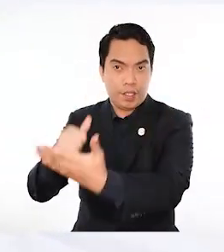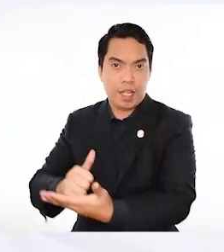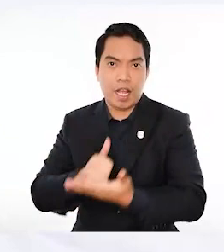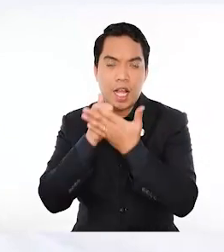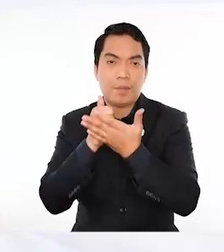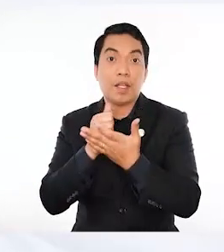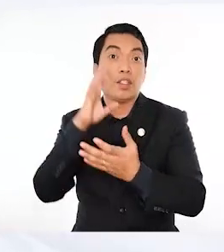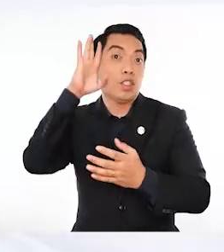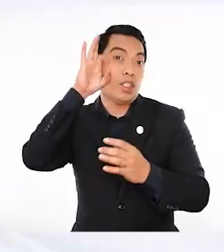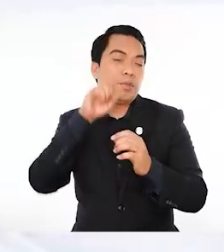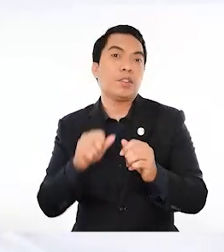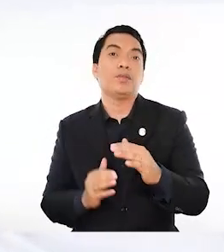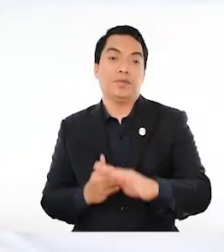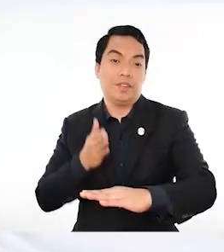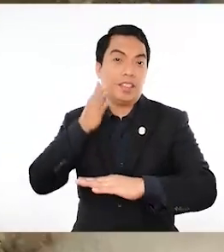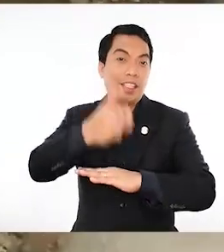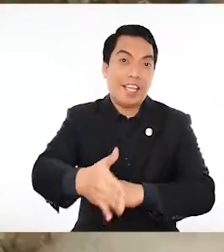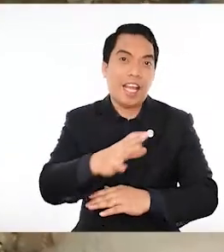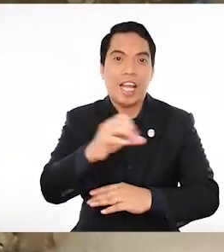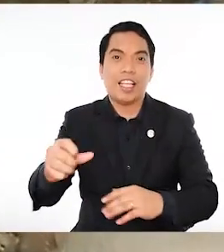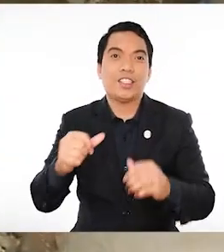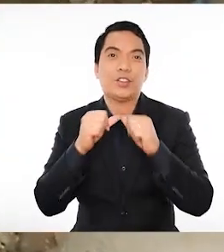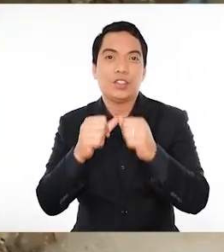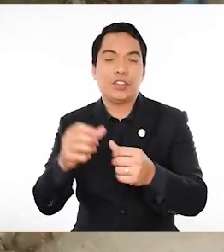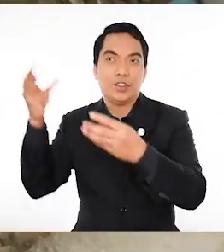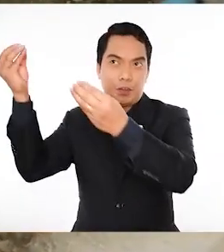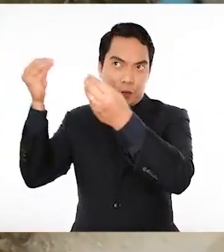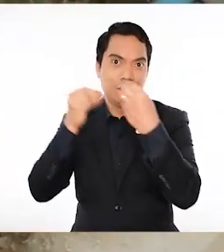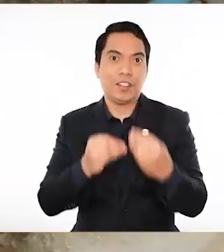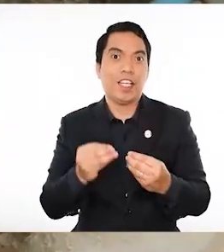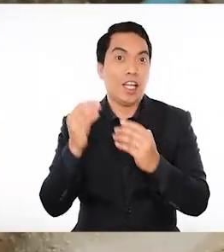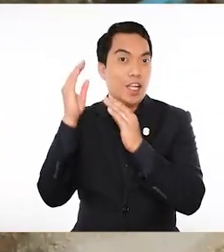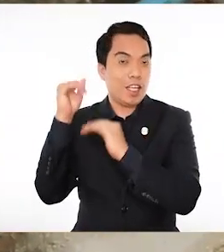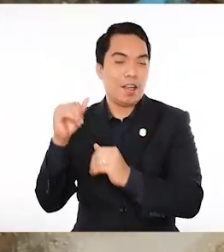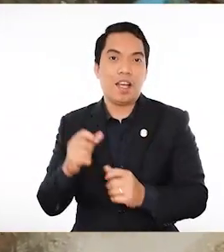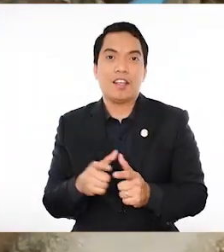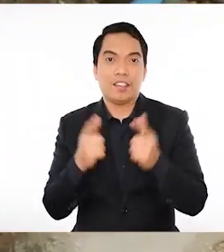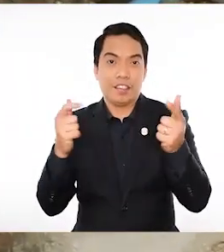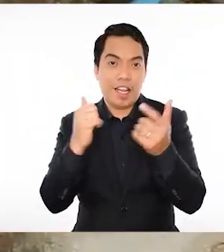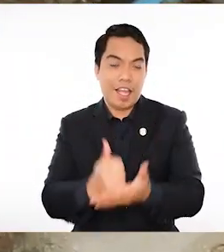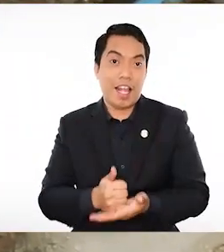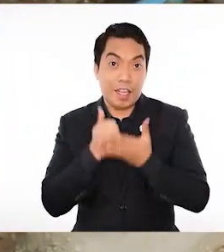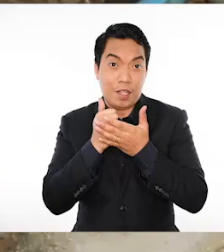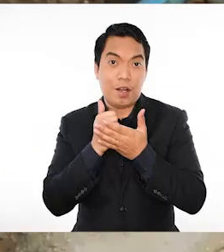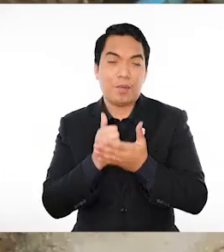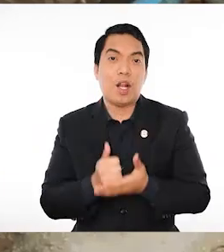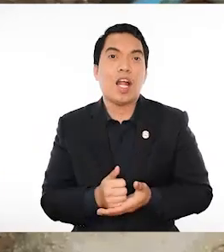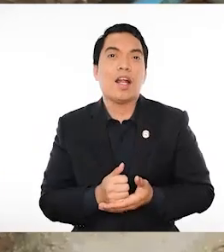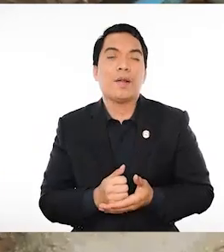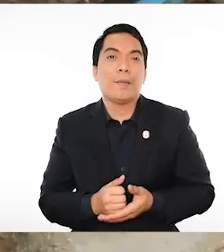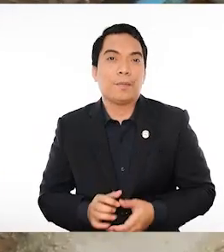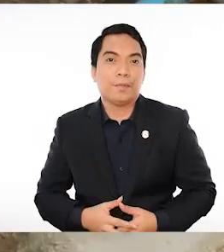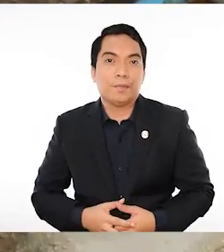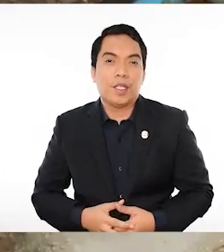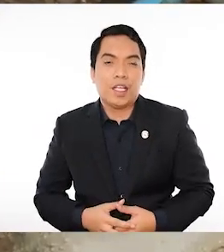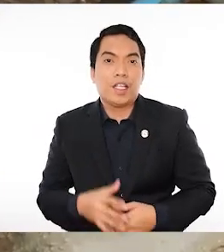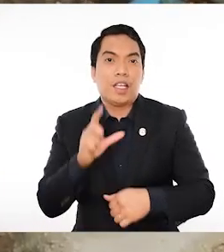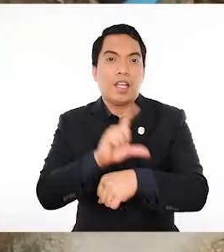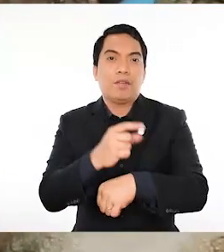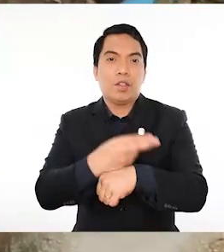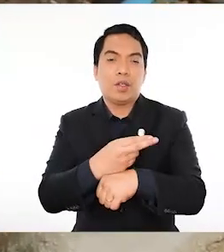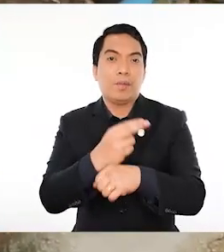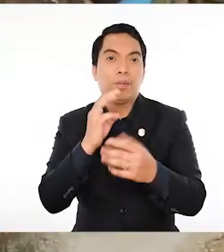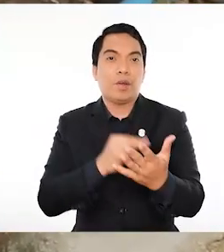kapatid at patuloy na nabibigyan ng pag-asa. Malaking tulong ang mga proyektong pangkabuhayan ng mga